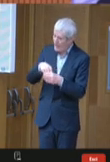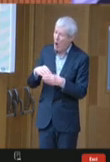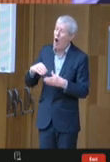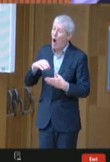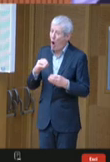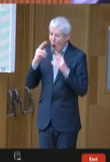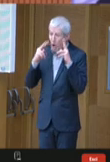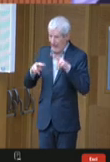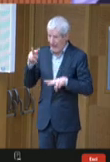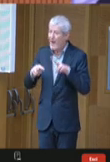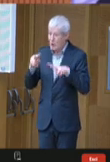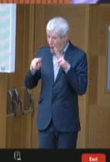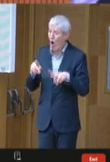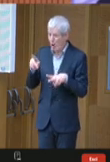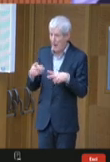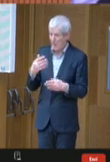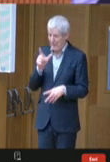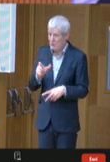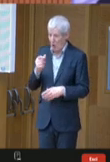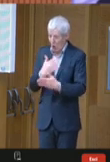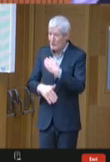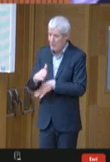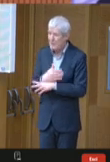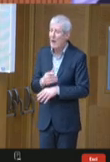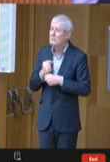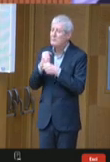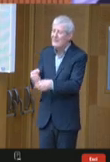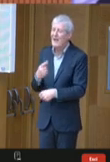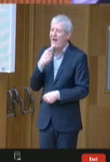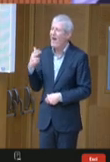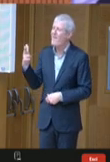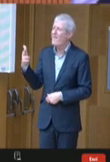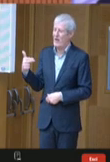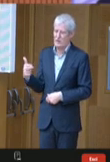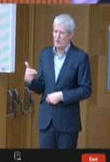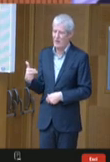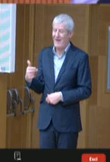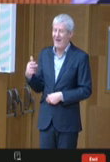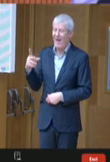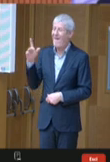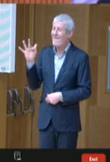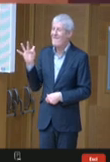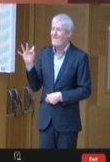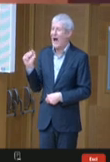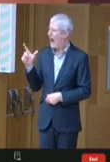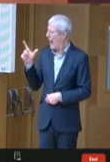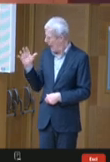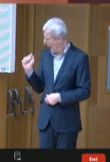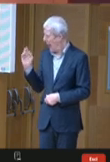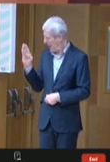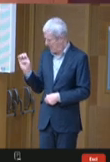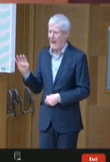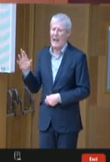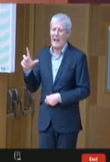con Disabilità, e lascerei subito la parola al presidente di FICE, l'avvocato Vincenzo Falabella.